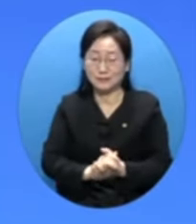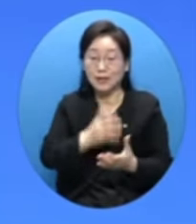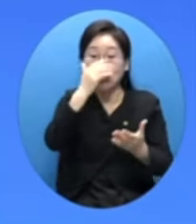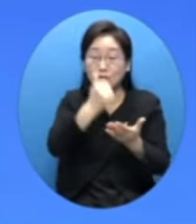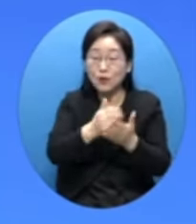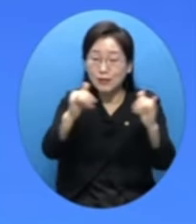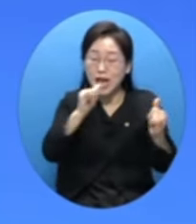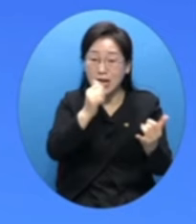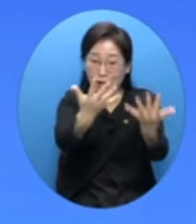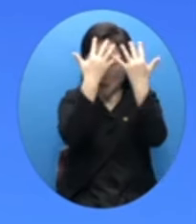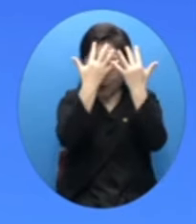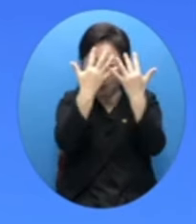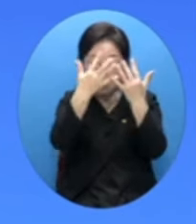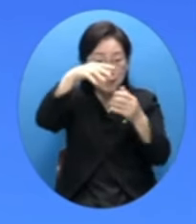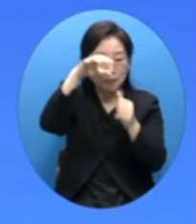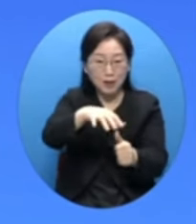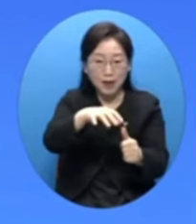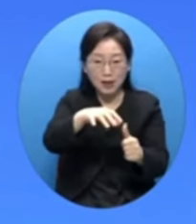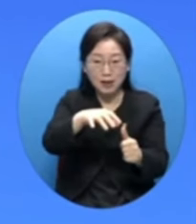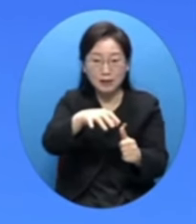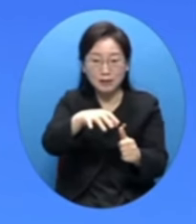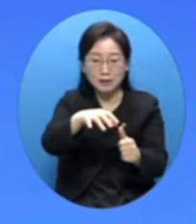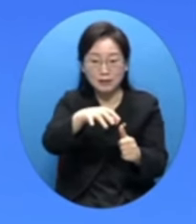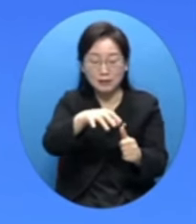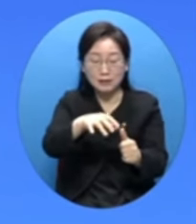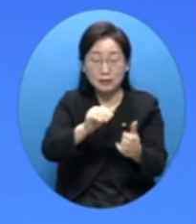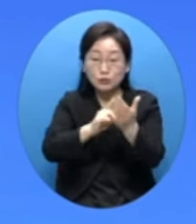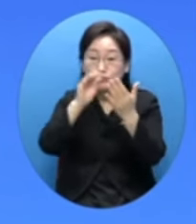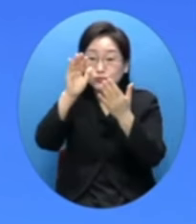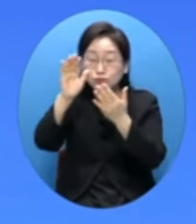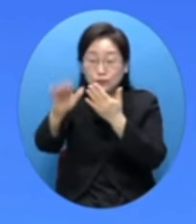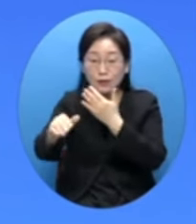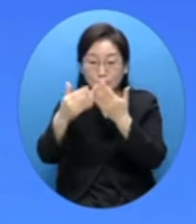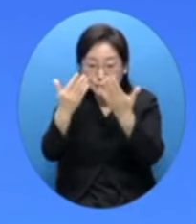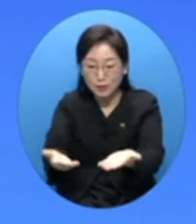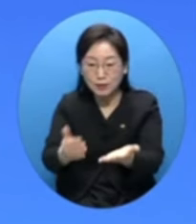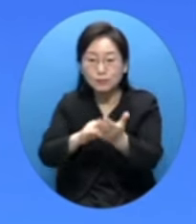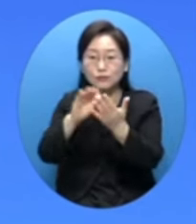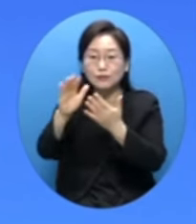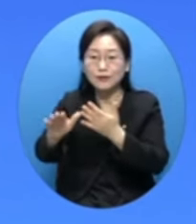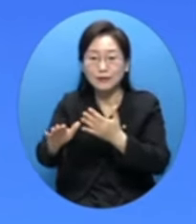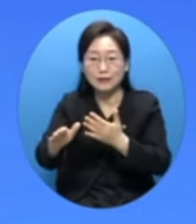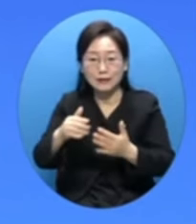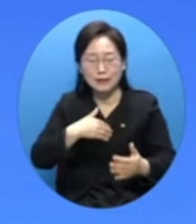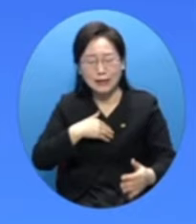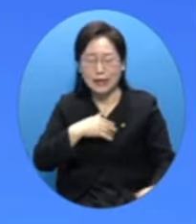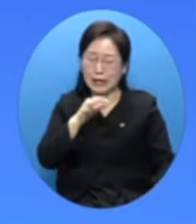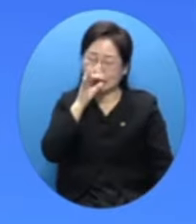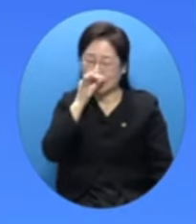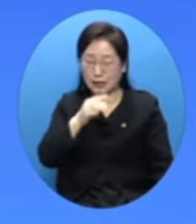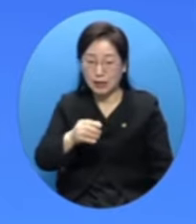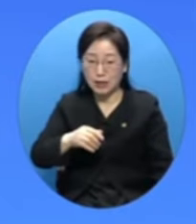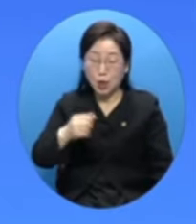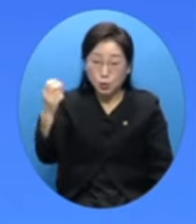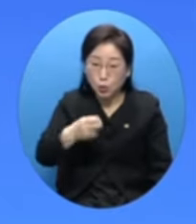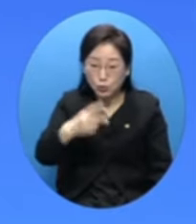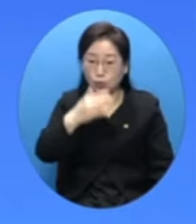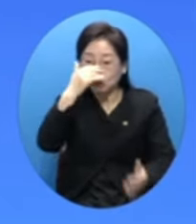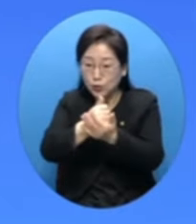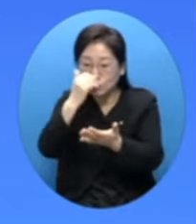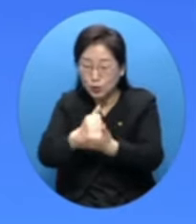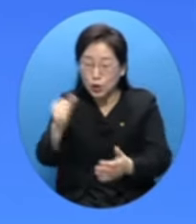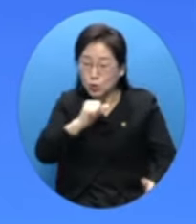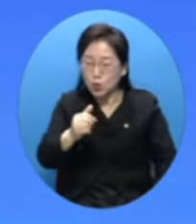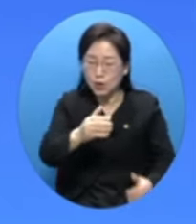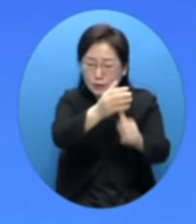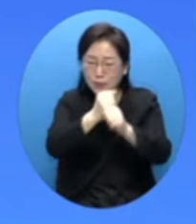감옥에 들어가서 죄를 짓고 감옥살이 하고 나와서는 내가 그러면 안 되지 하는데 또 그 죄를 져서 또 감옥에